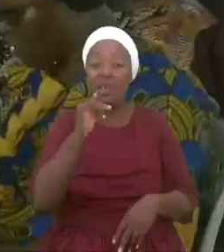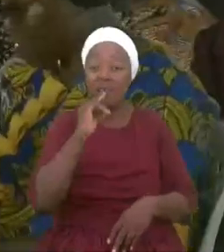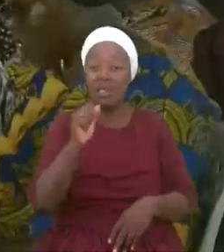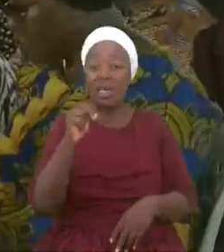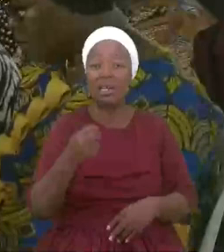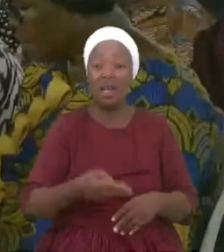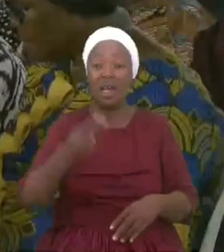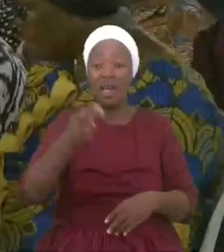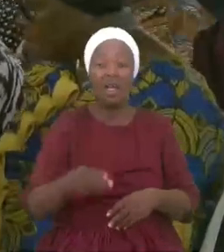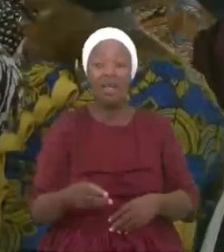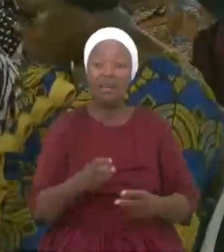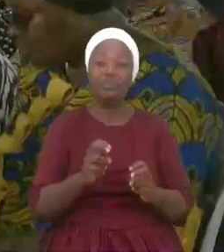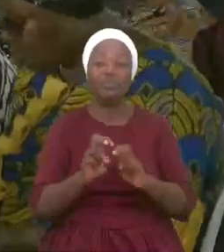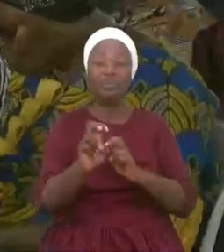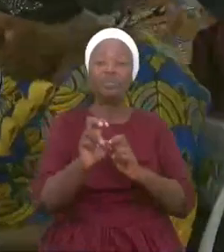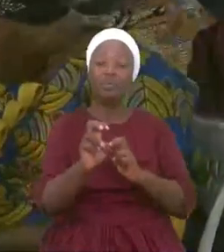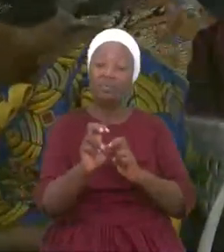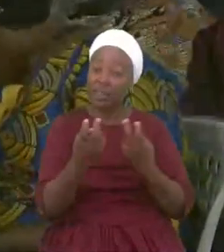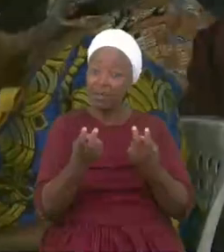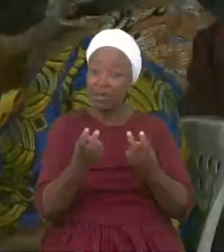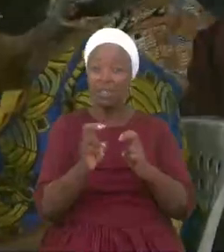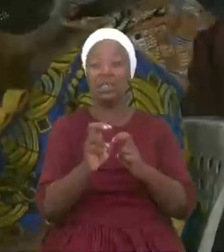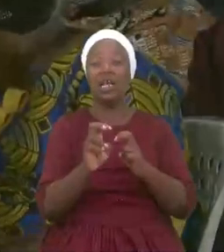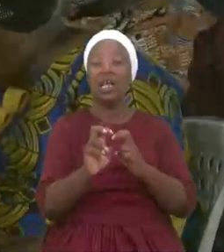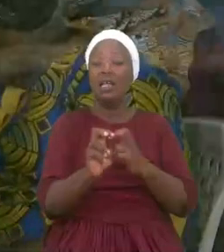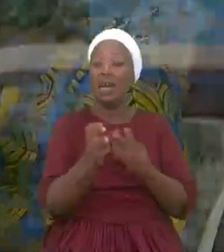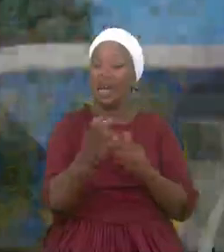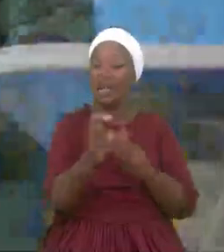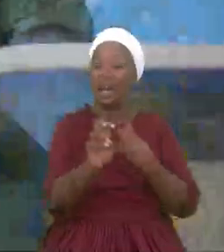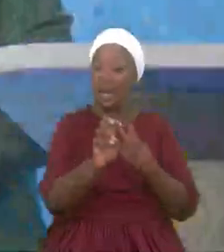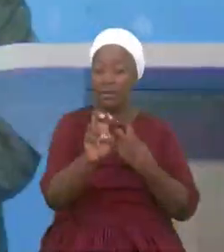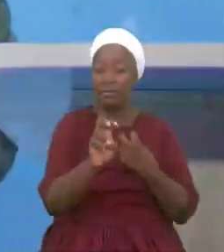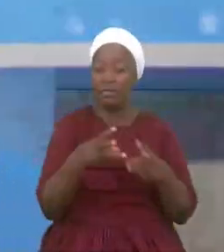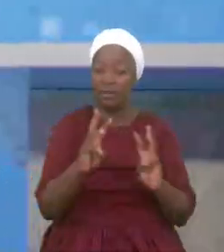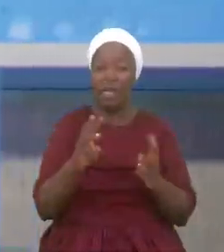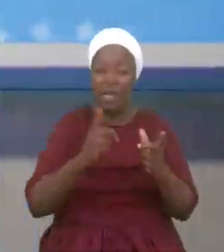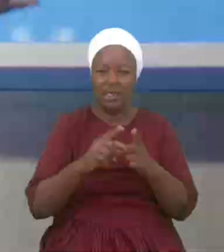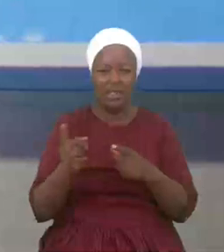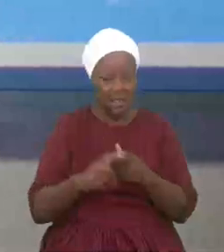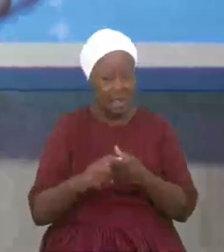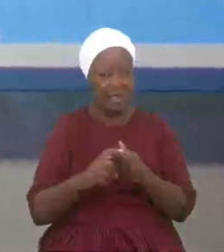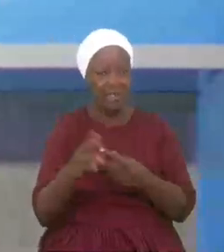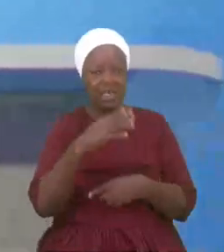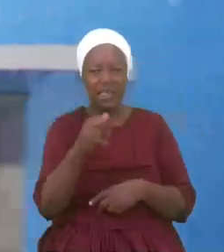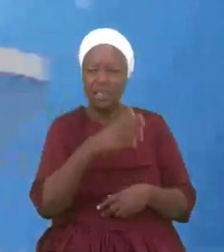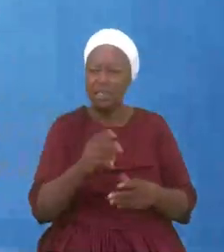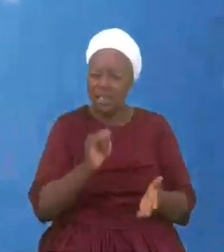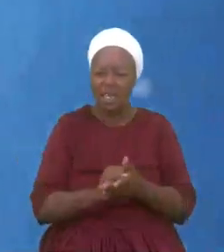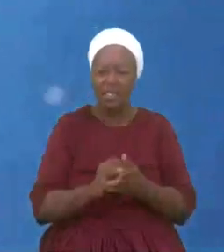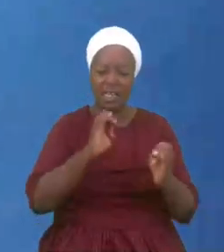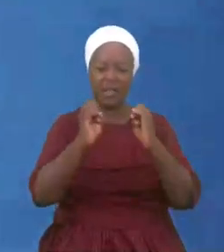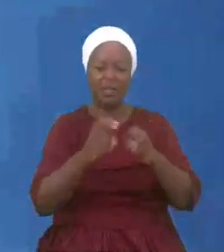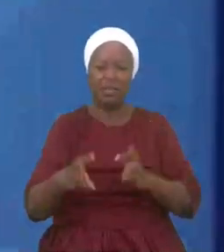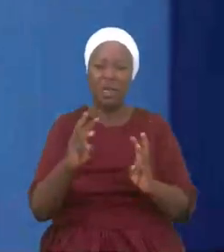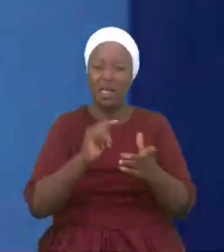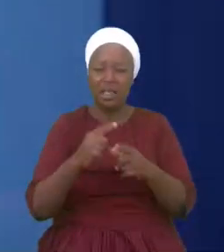fuir ce soir au nom de Jésus-Christ il y a une voix il y a un chemin il y a eu